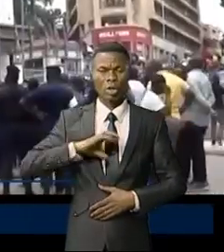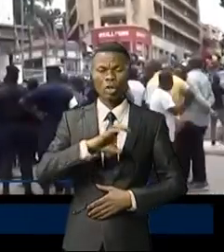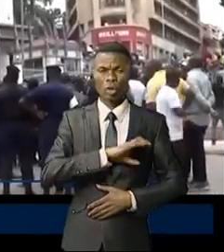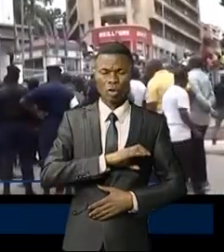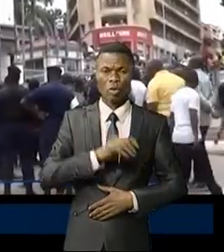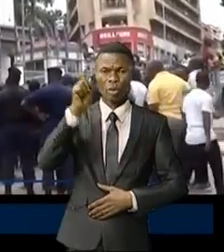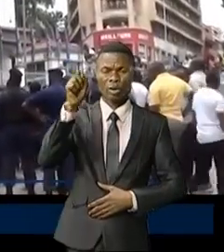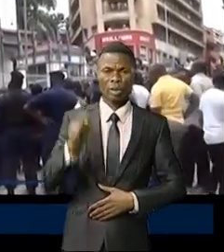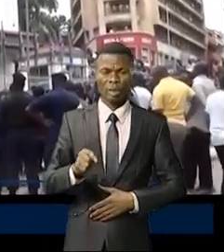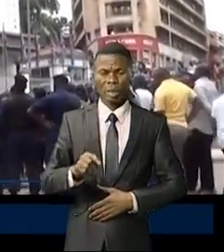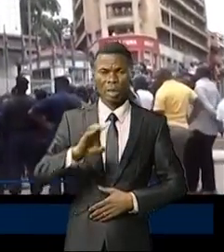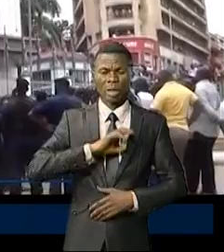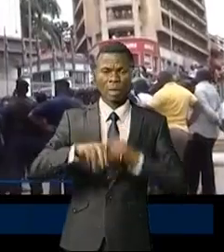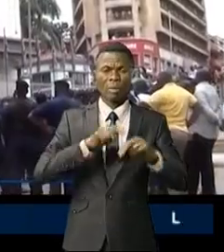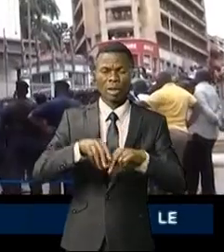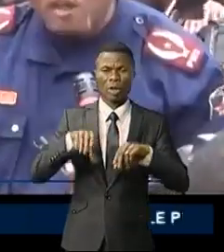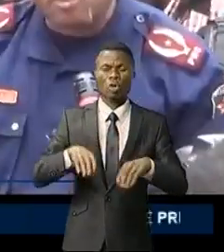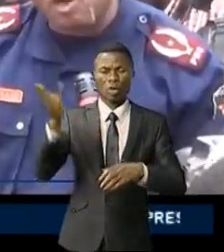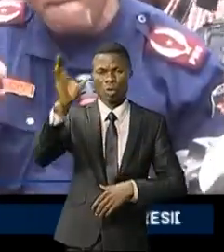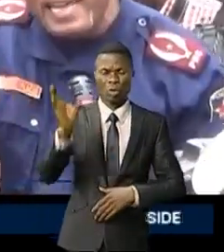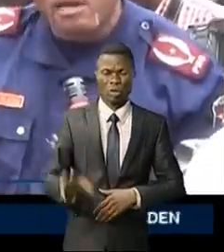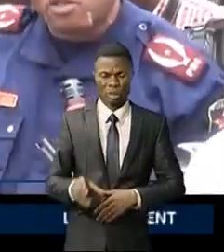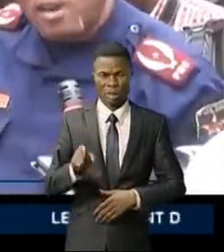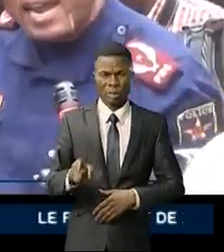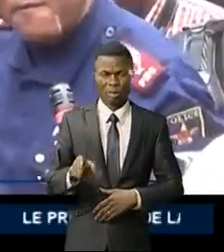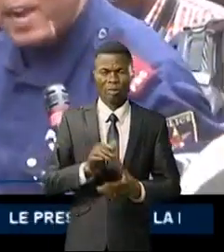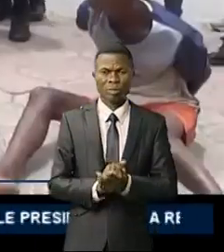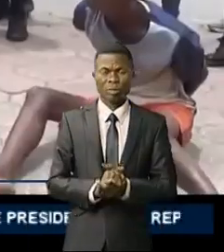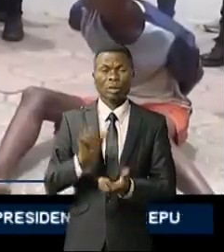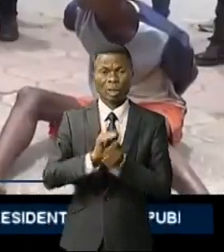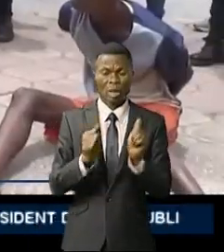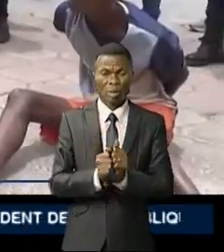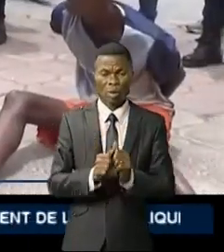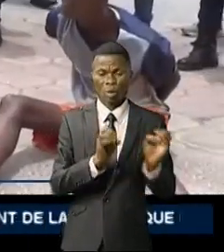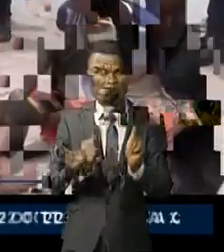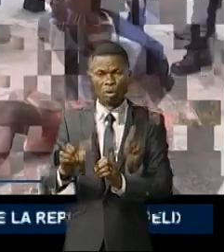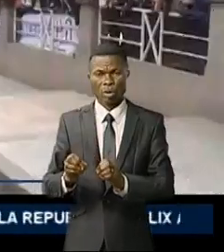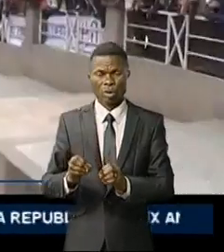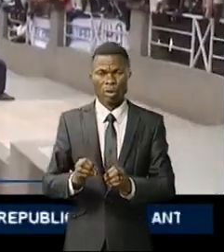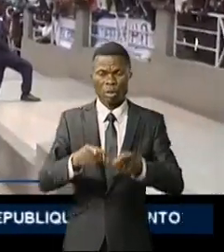divisionnaire de la peine Congo central, Niembo Placide. L'événement s'est déroulé au niveau